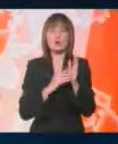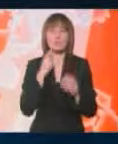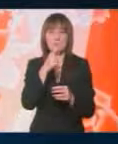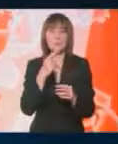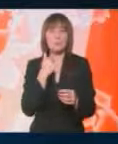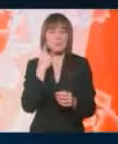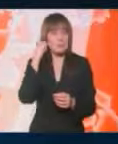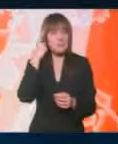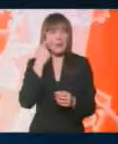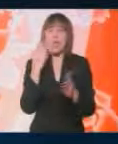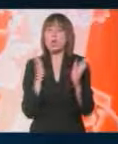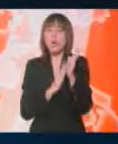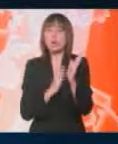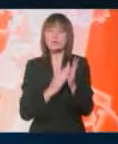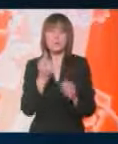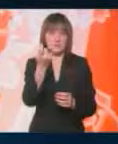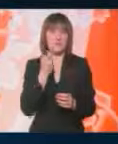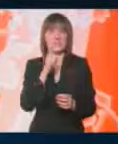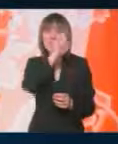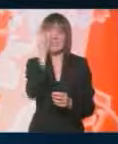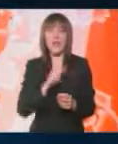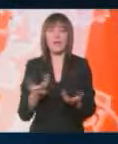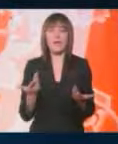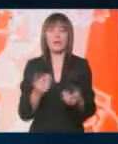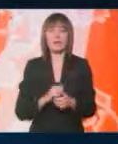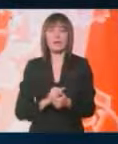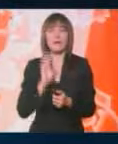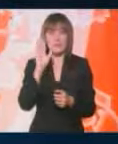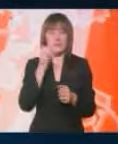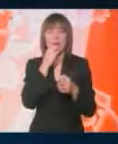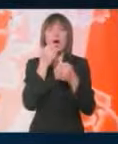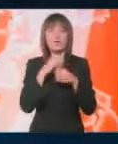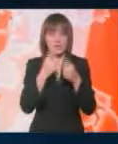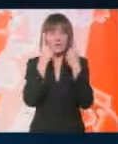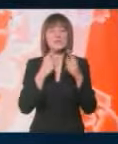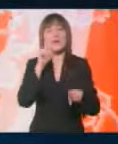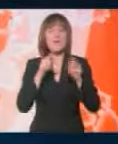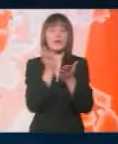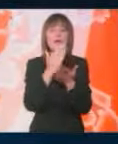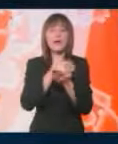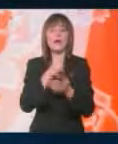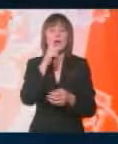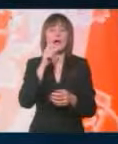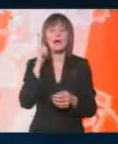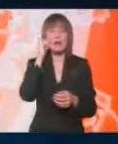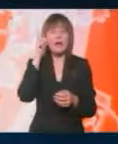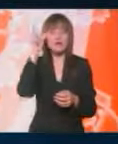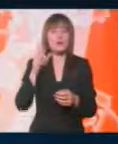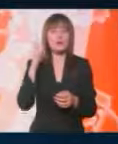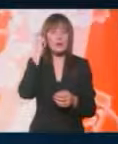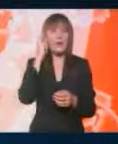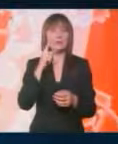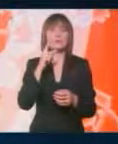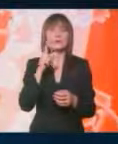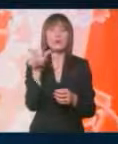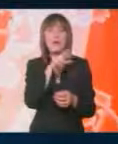zamislite, dokaza iz Italije. Stavove advokata dele i neki građani Pljevalja, rodnog mesta Duška i Darka Šarića. Pa